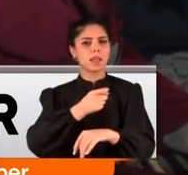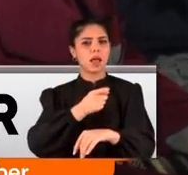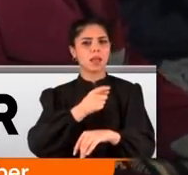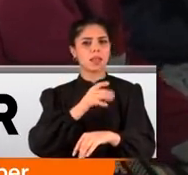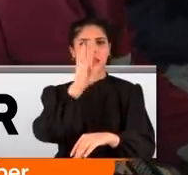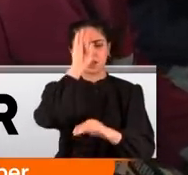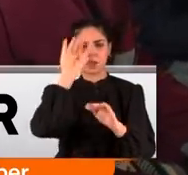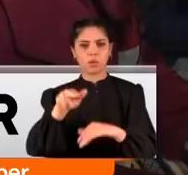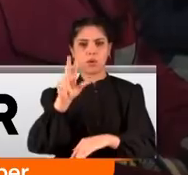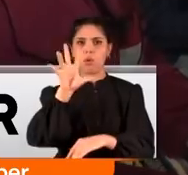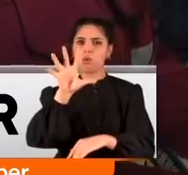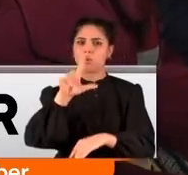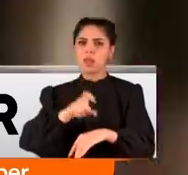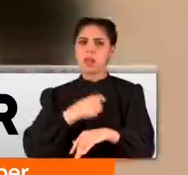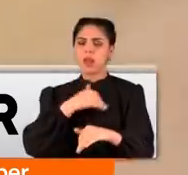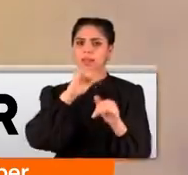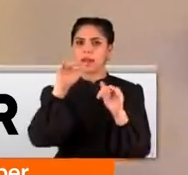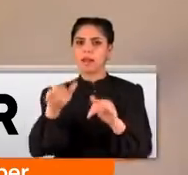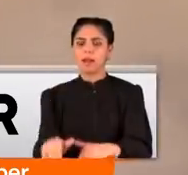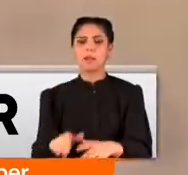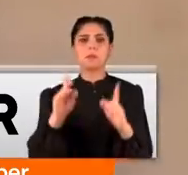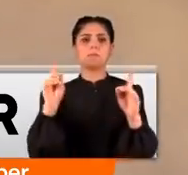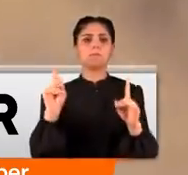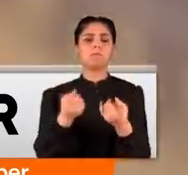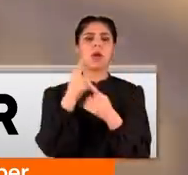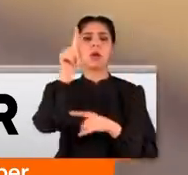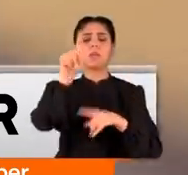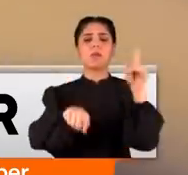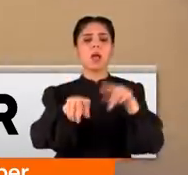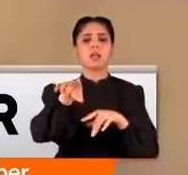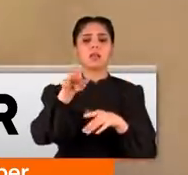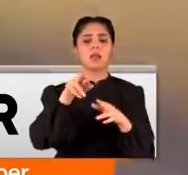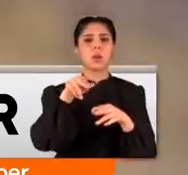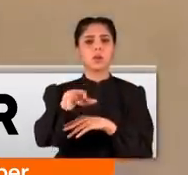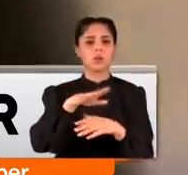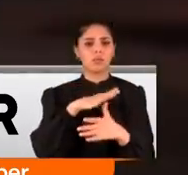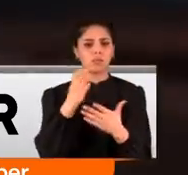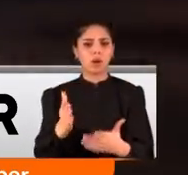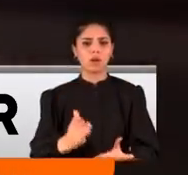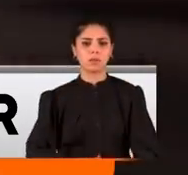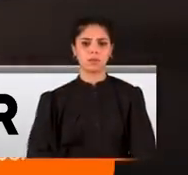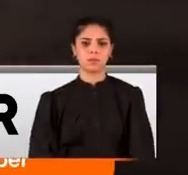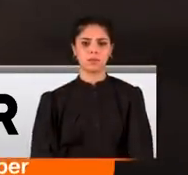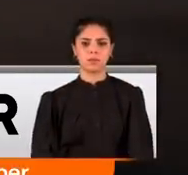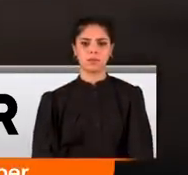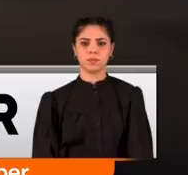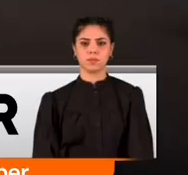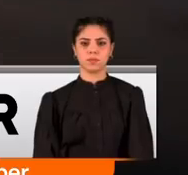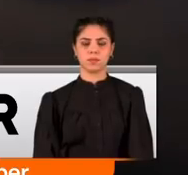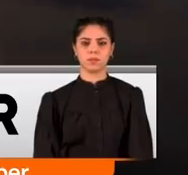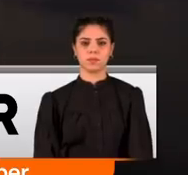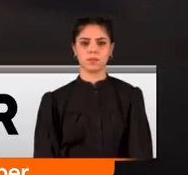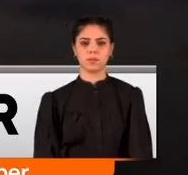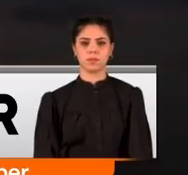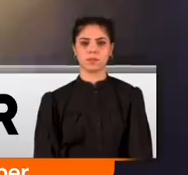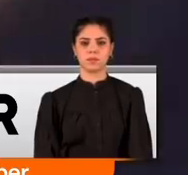unuttum. 35-40 saat oluyor herhalde. İlginç yollara başvuranlar da oldu. İnsanlar ne halde ne vaziyette? Yolda kaldık ama